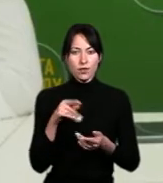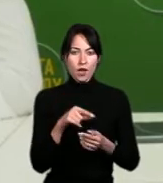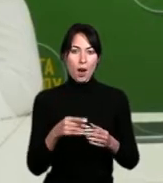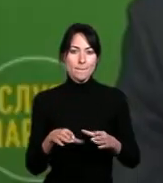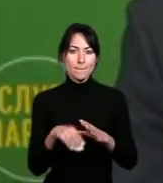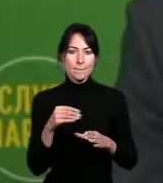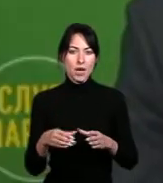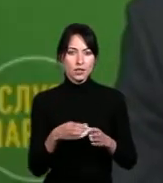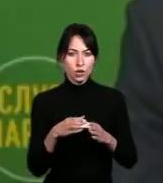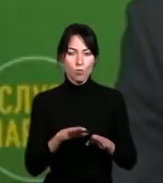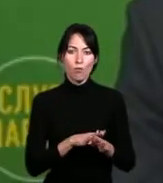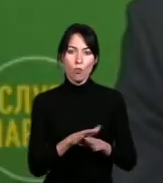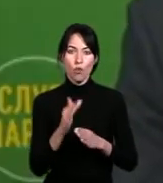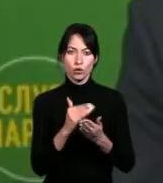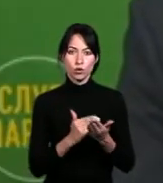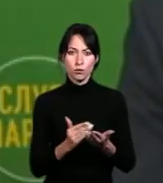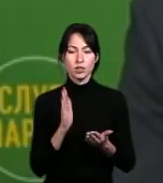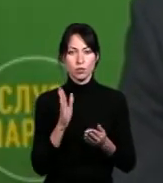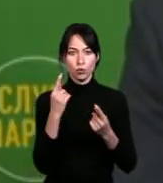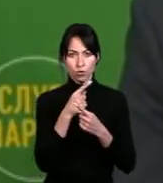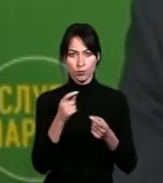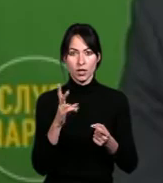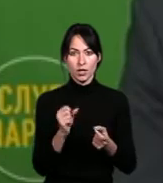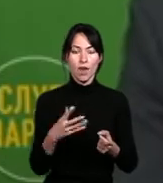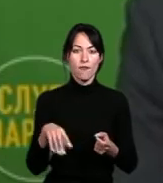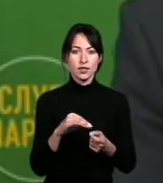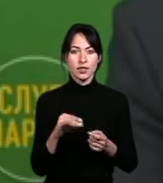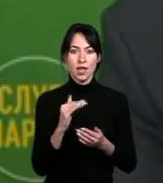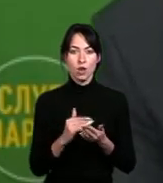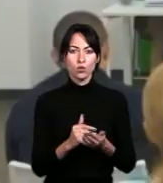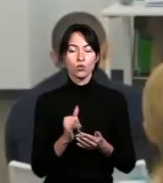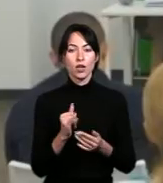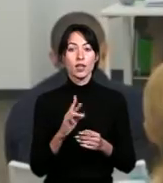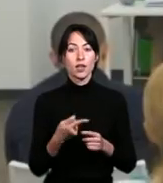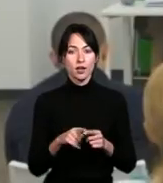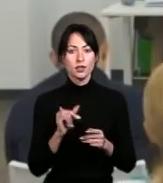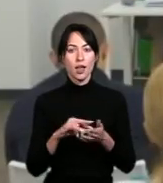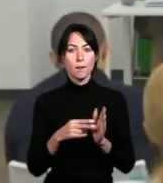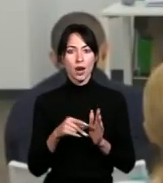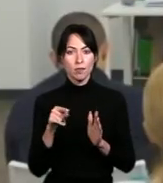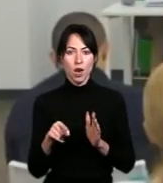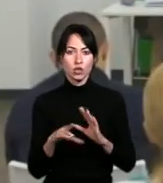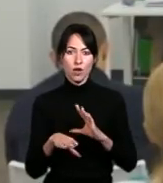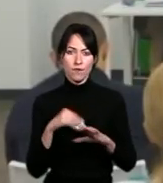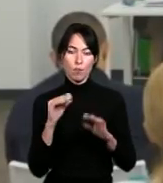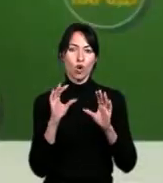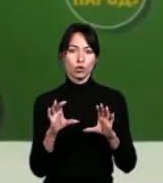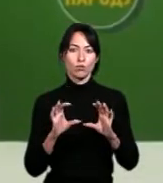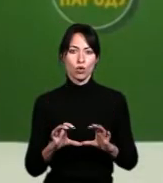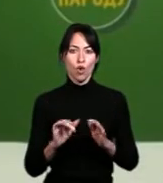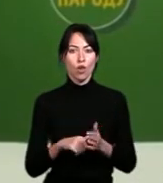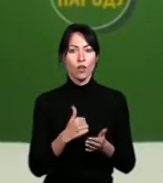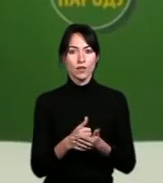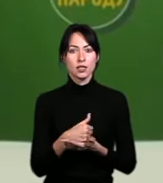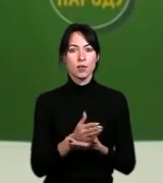праймеріз. Повністю списки будуть опубліковані на офіційних ресурсах, як це і передбачено Виборчим кодексом. Мета – забезпечити